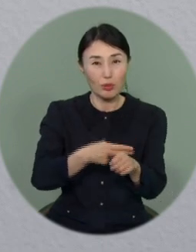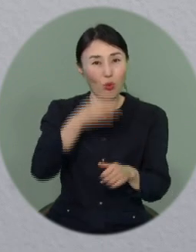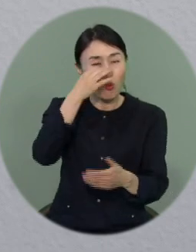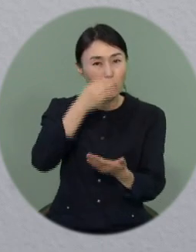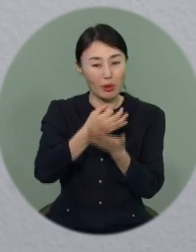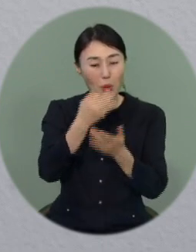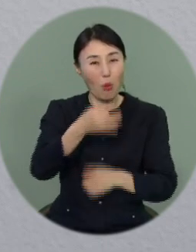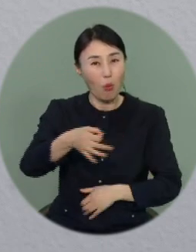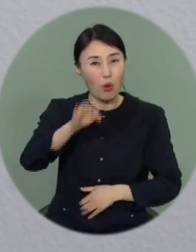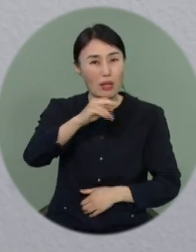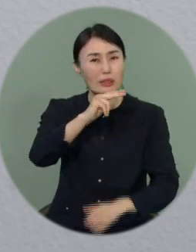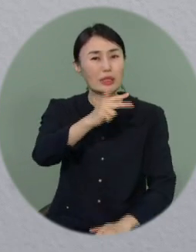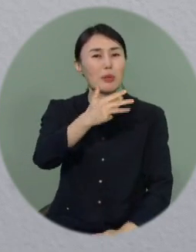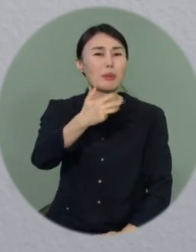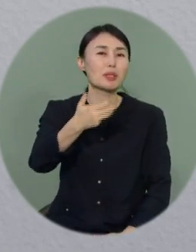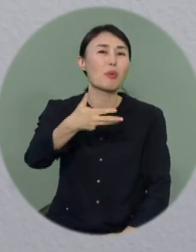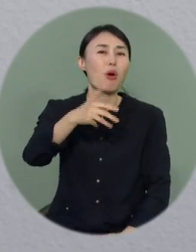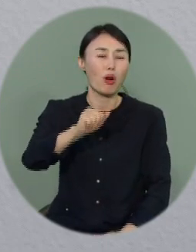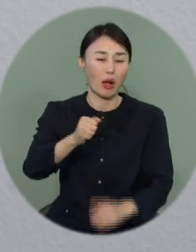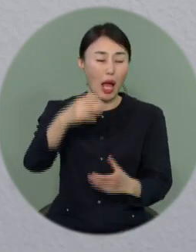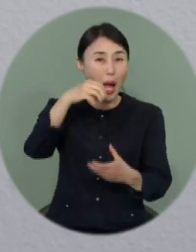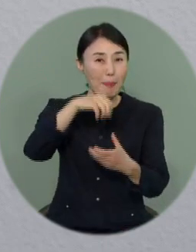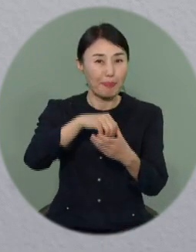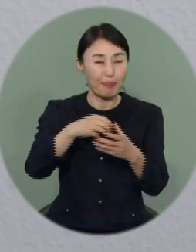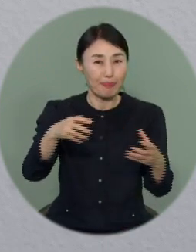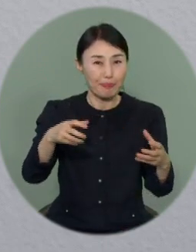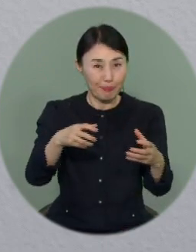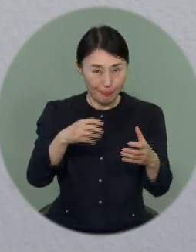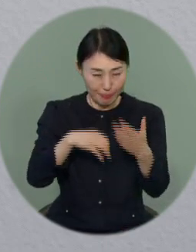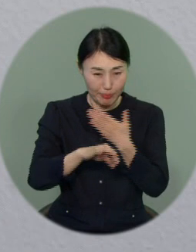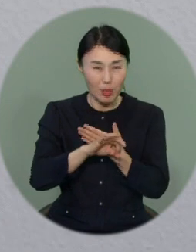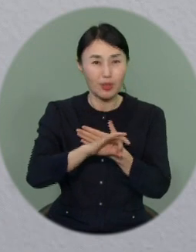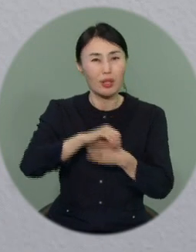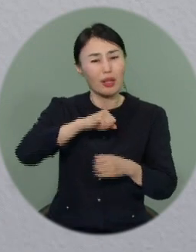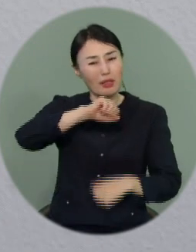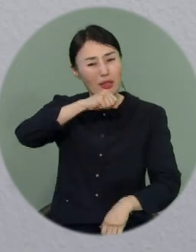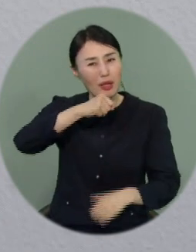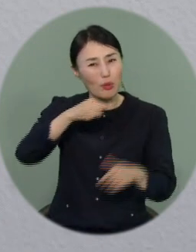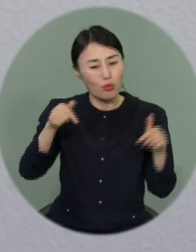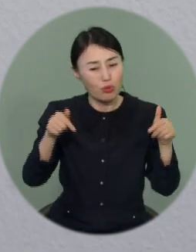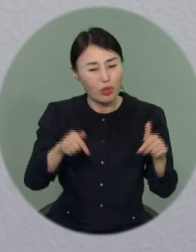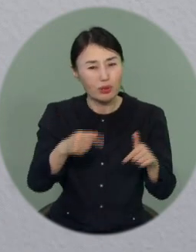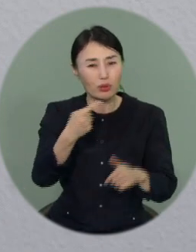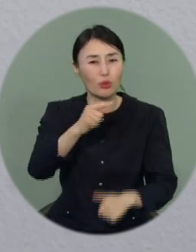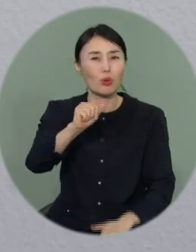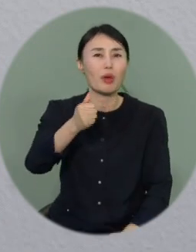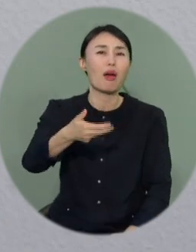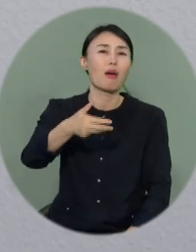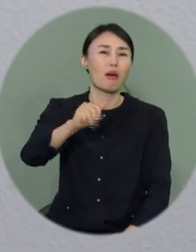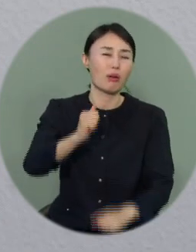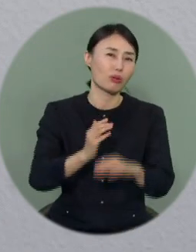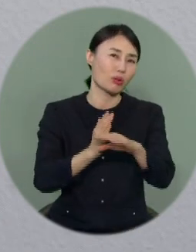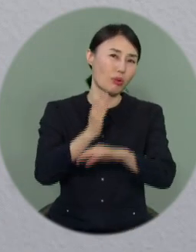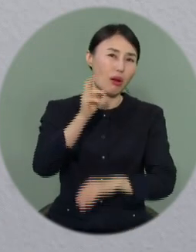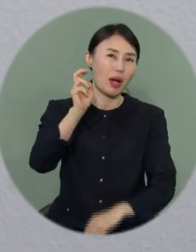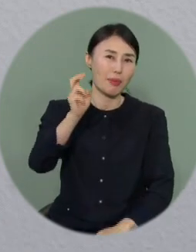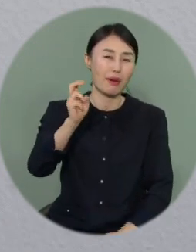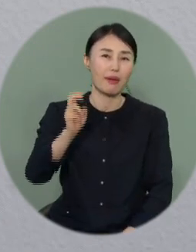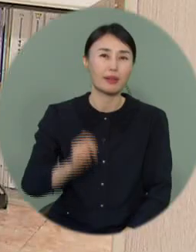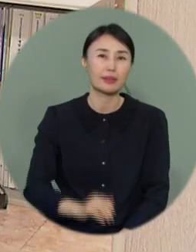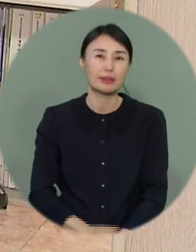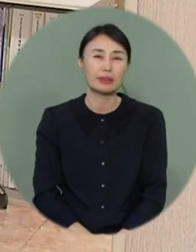임금 상승분 780억 원을 더하면 실질적인 교육 예산 감소는 1,500억 원을 훌쩍 뛰어넘습니다.